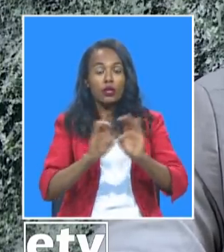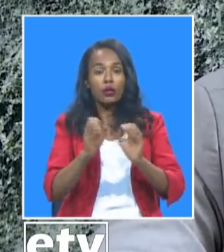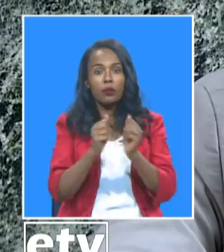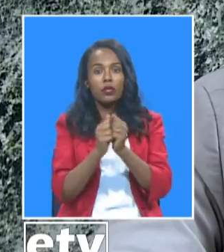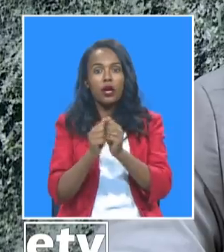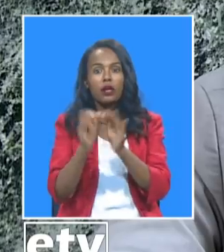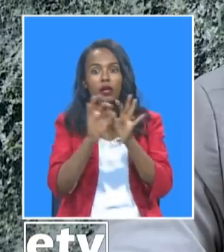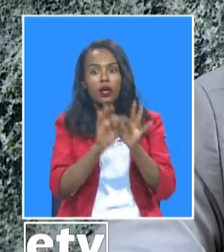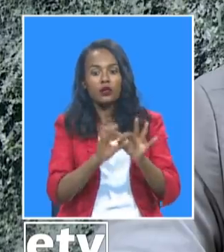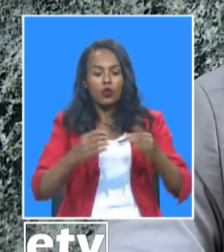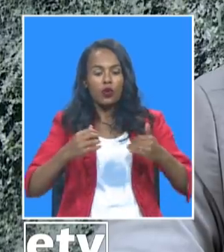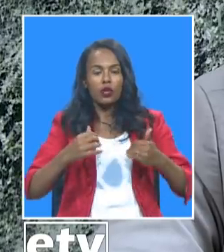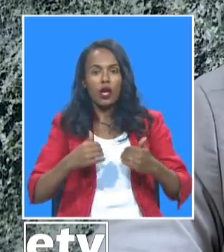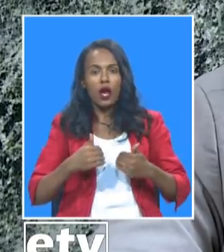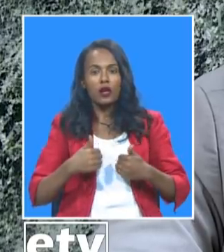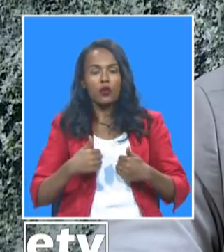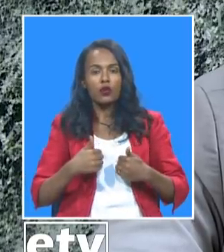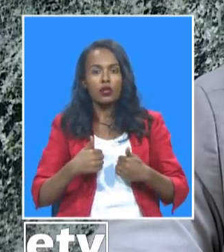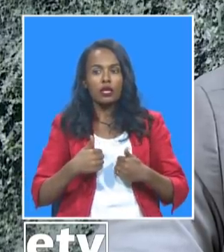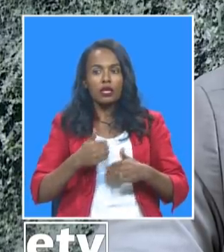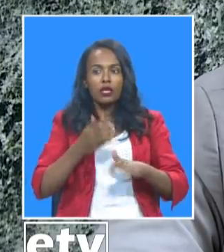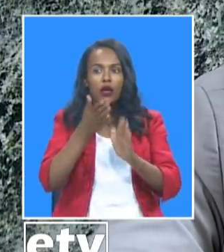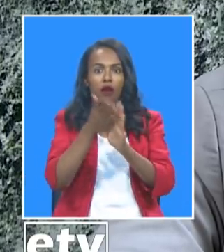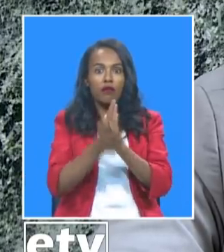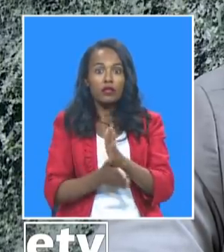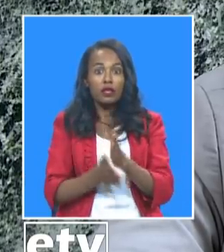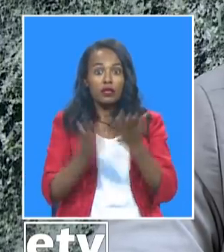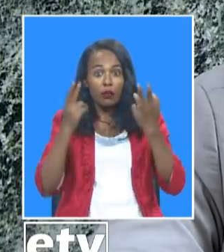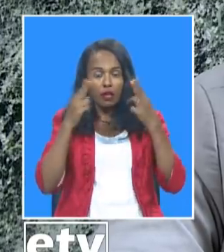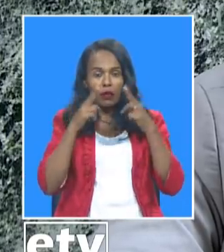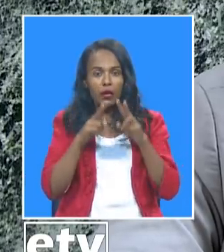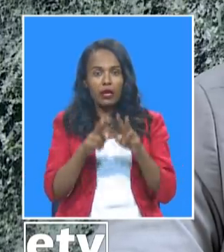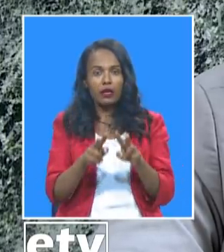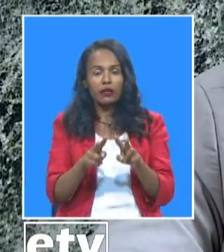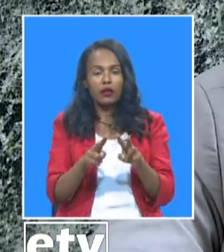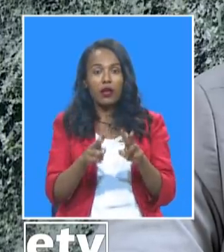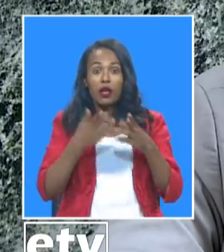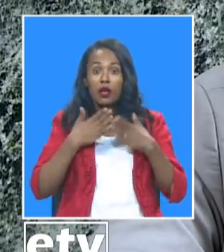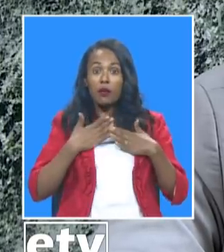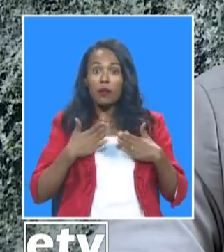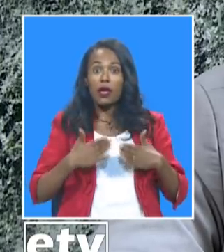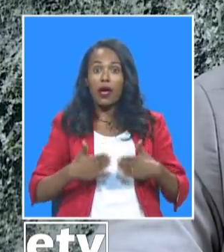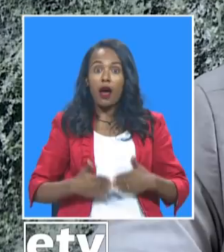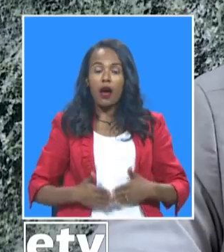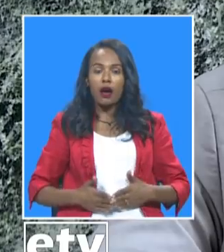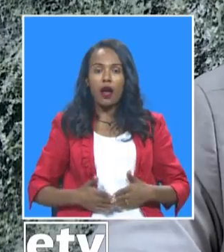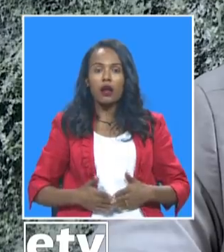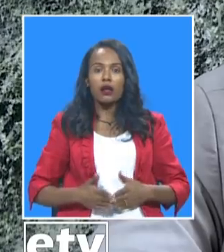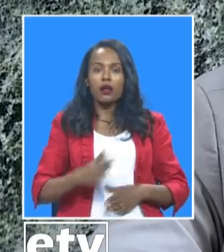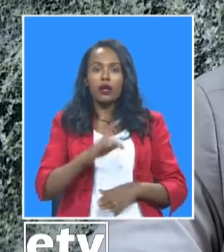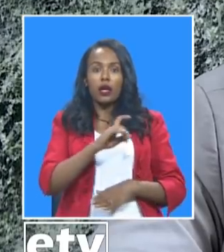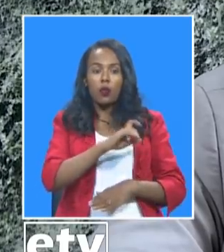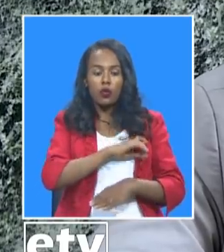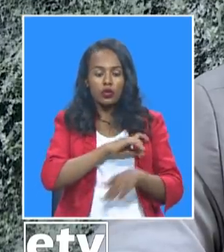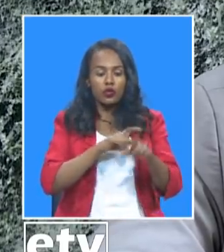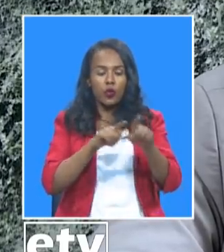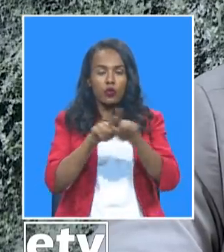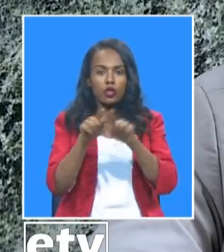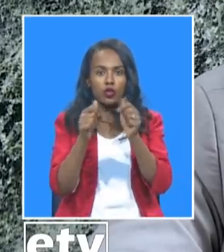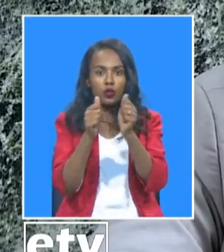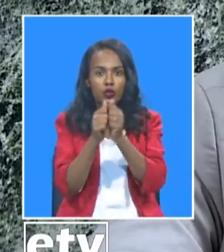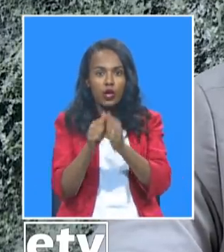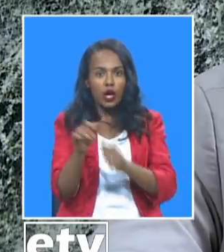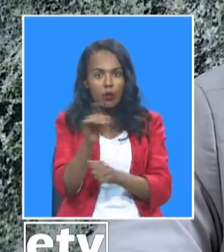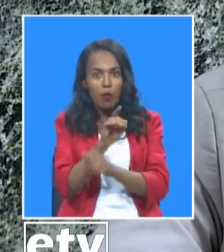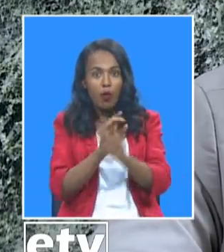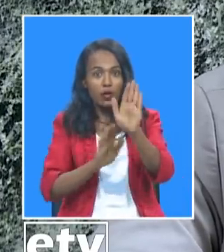ተያይዞ ያለውን የአፈጻጸም በተመለከተ በአካል ከፖሊስ ኮሚሽነሮቹም ጋር